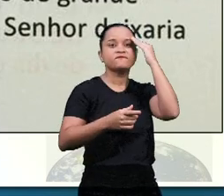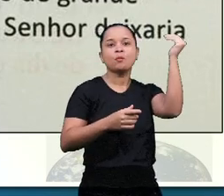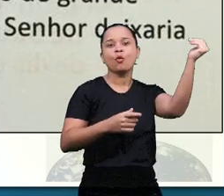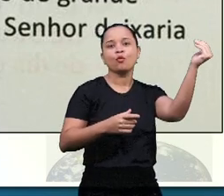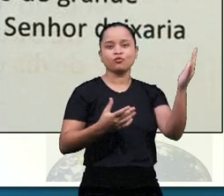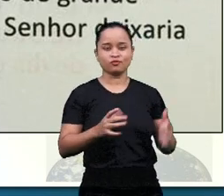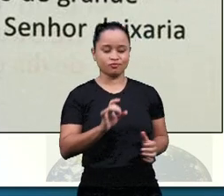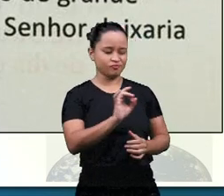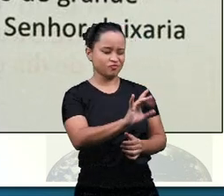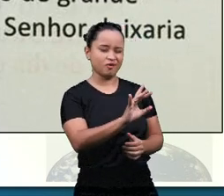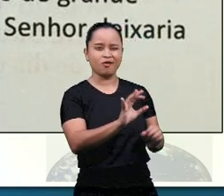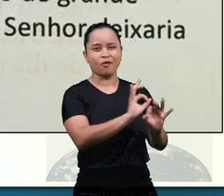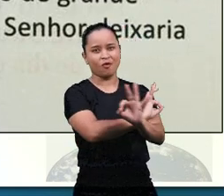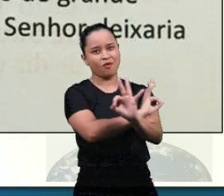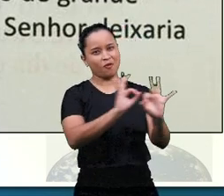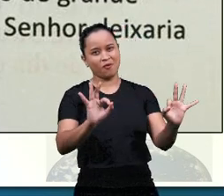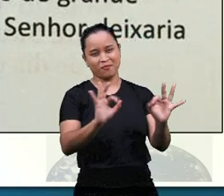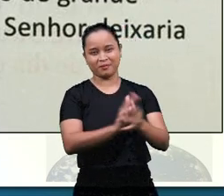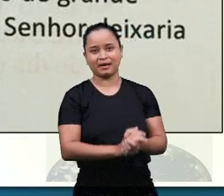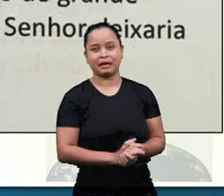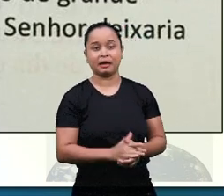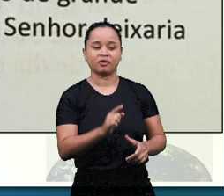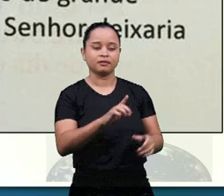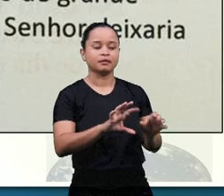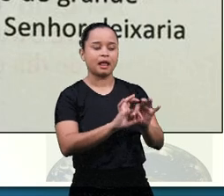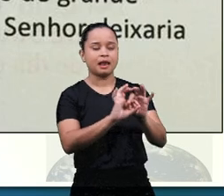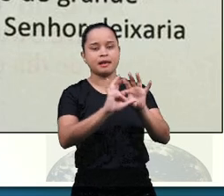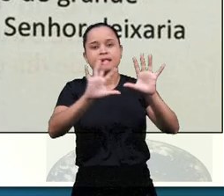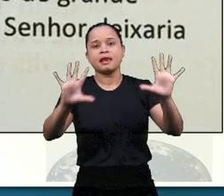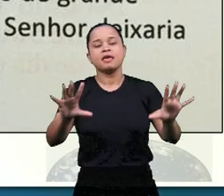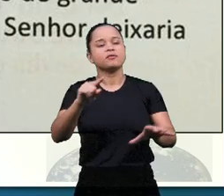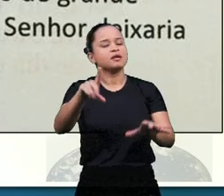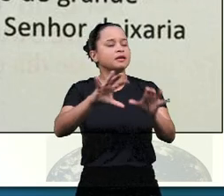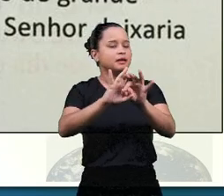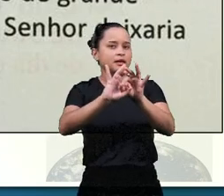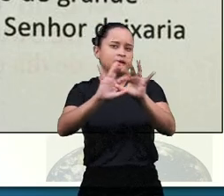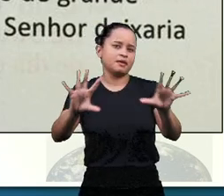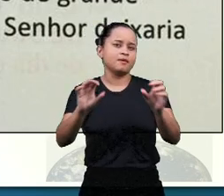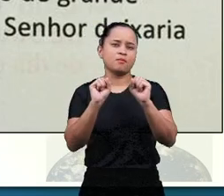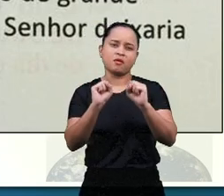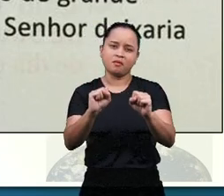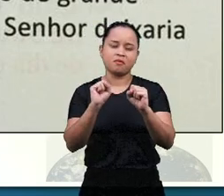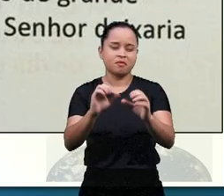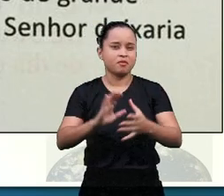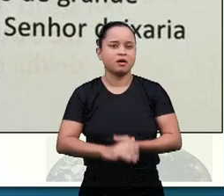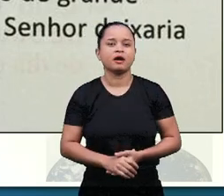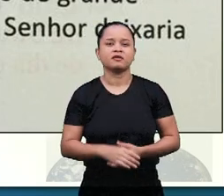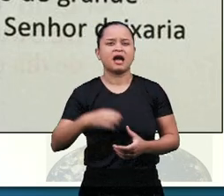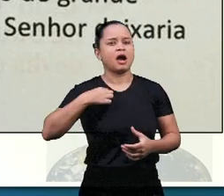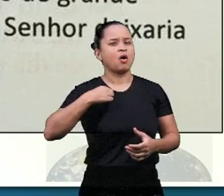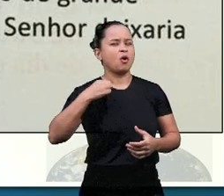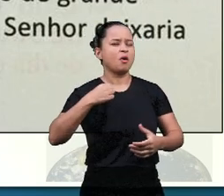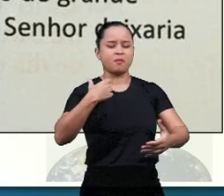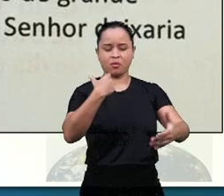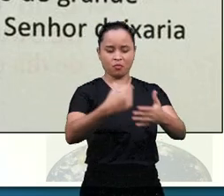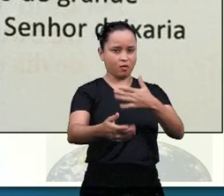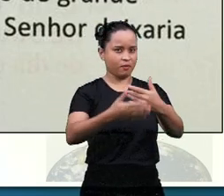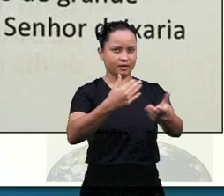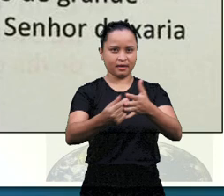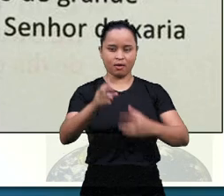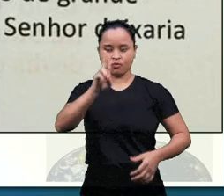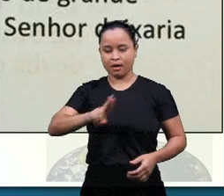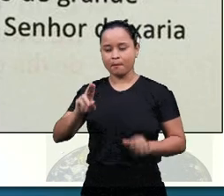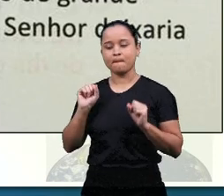bien. Mais maintenant, vous êtes libre. Vous pouvez être ce que vous voulez. Vous pouvez utiliser les habits que vous voulez.